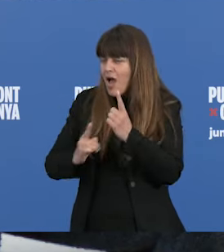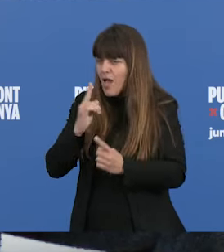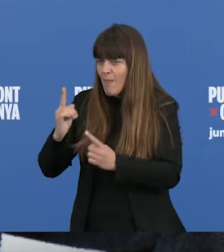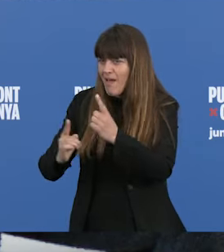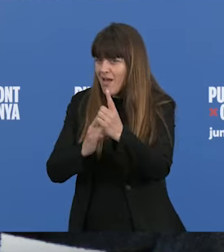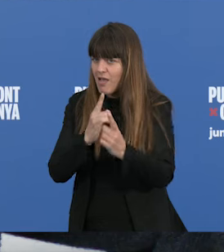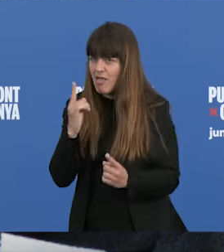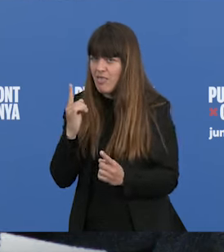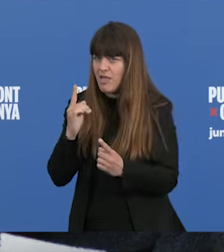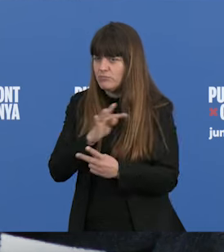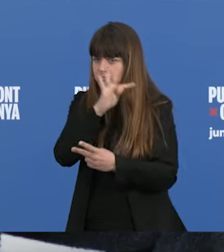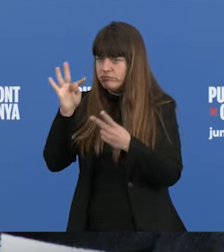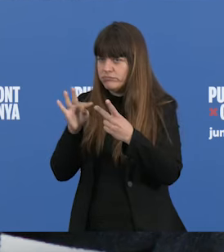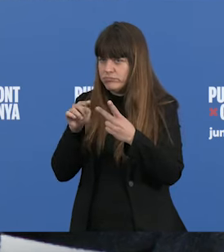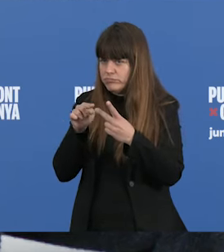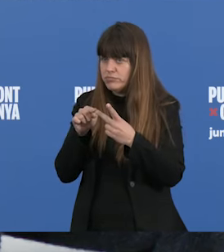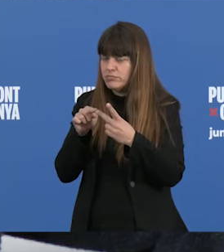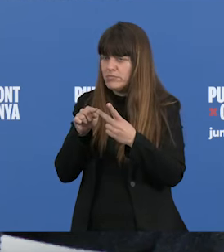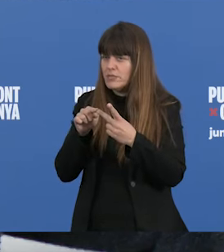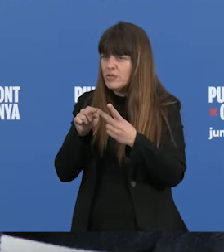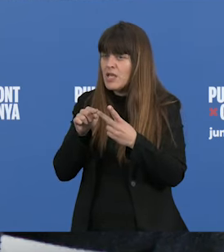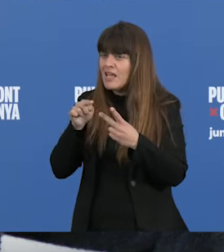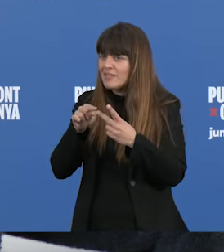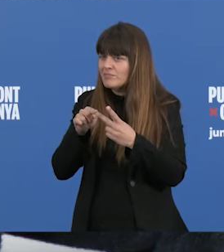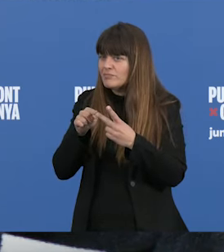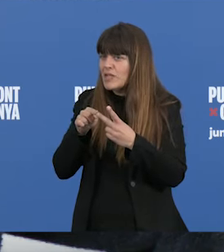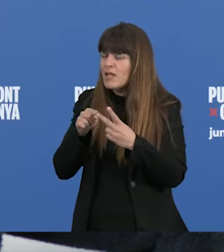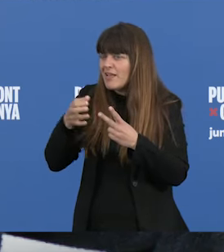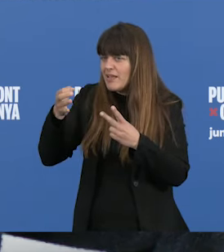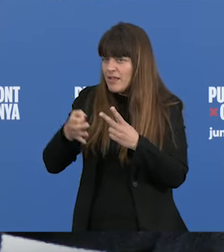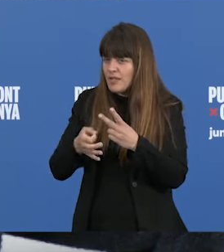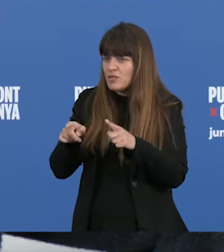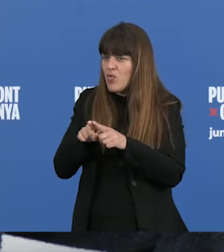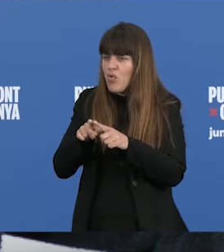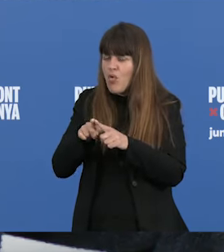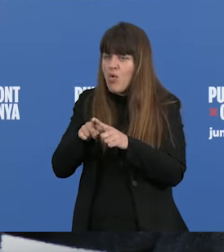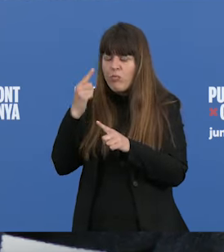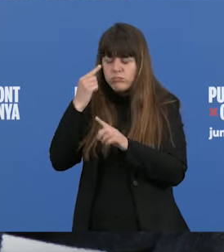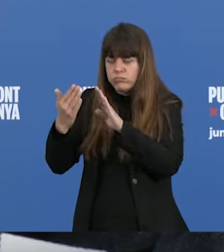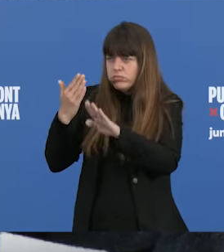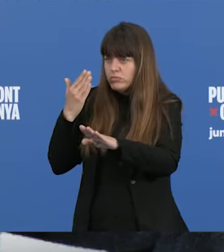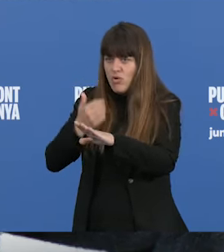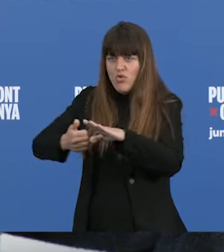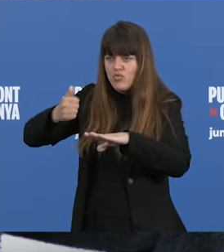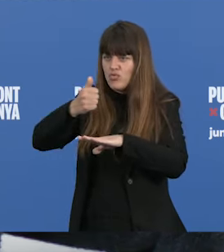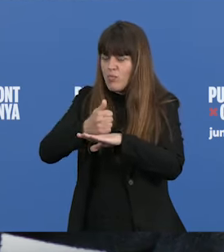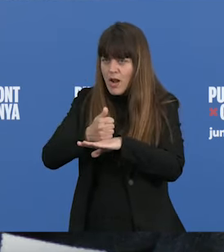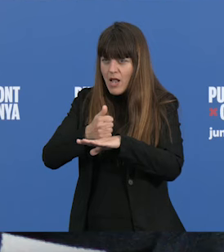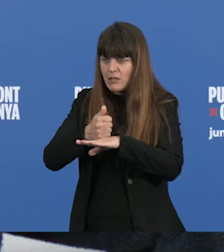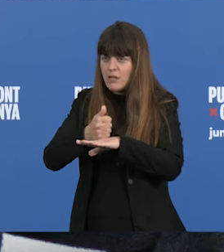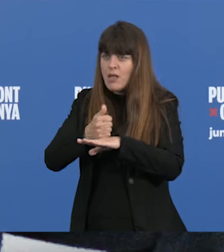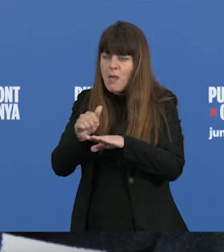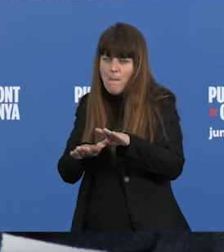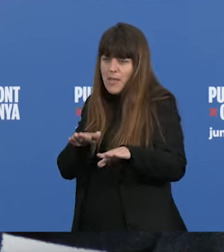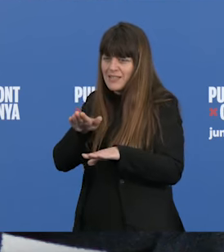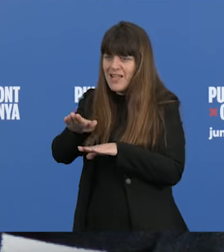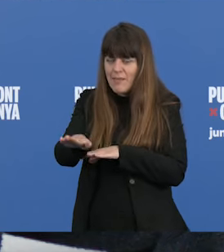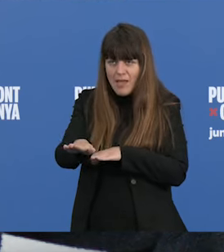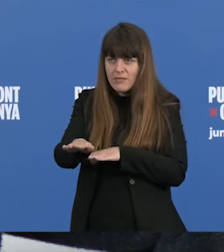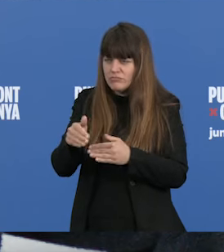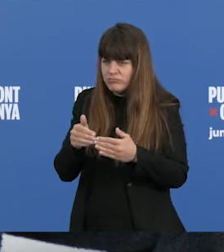no sempre, però només sovint, es presenta la segona opció. Aquesta segona opció és la de fer un pas endavant i